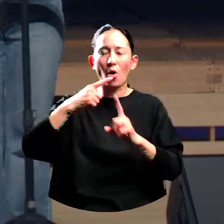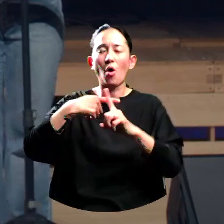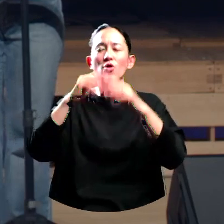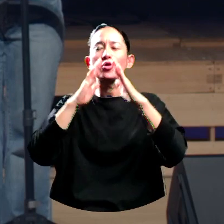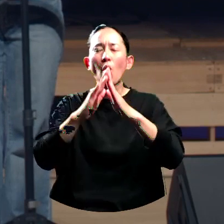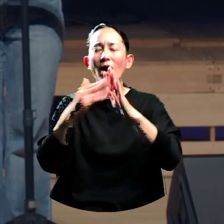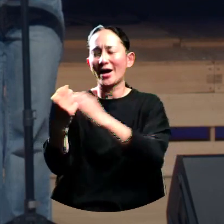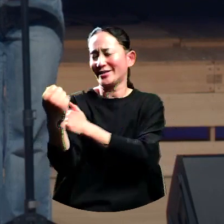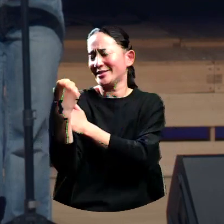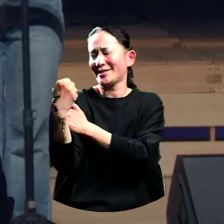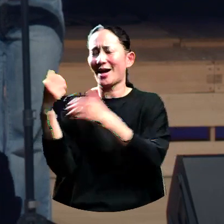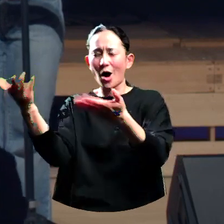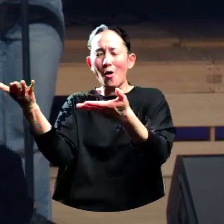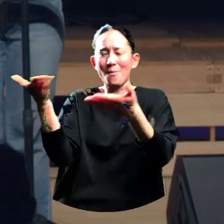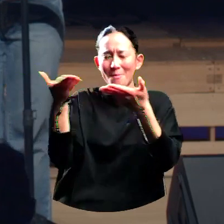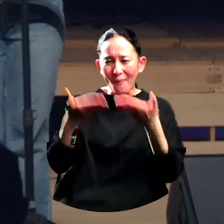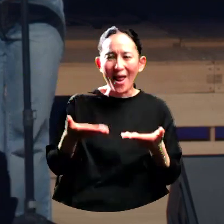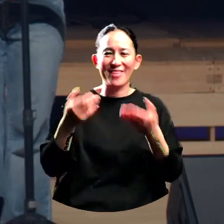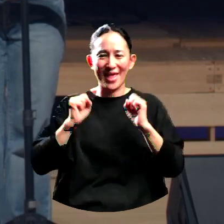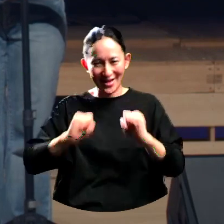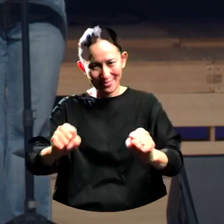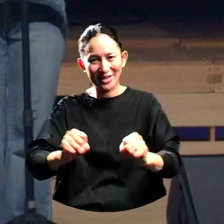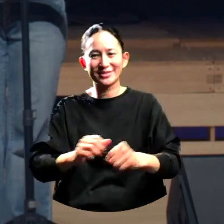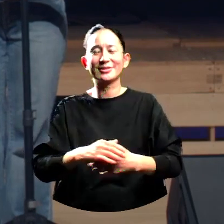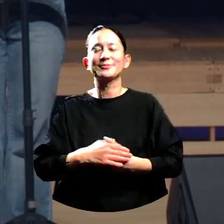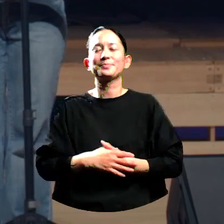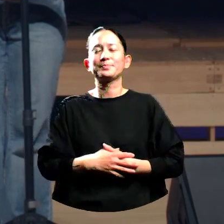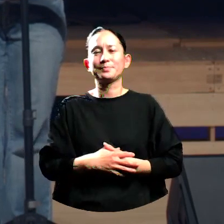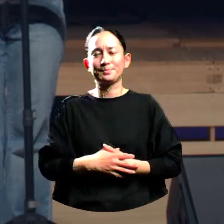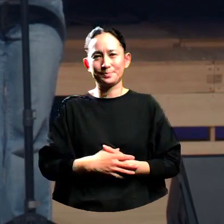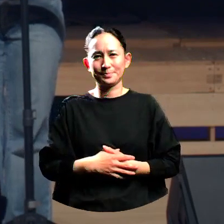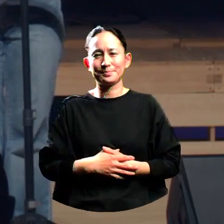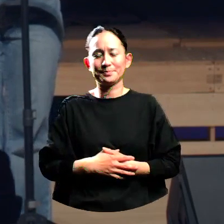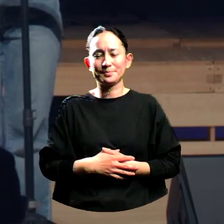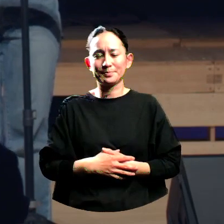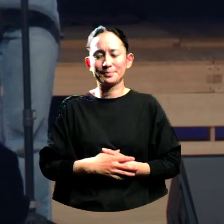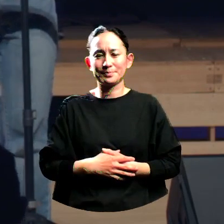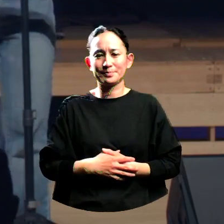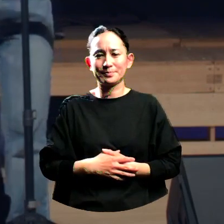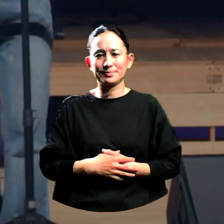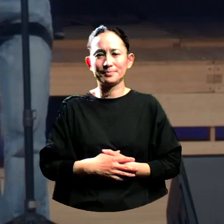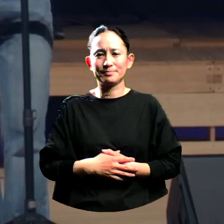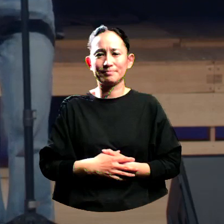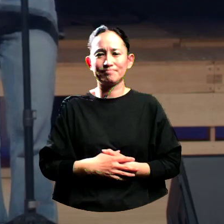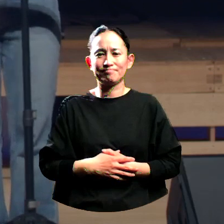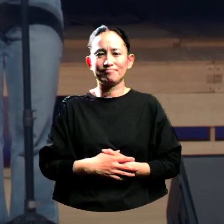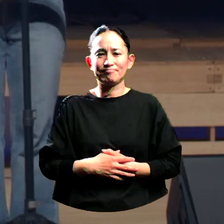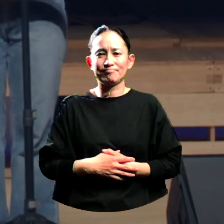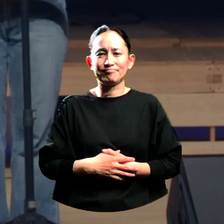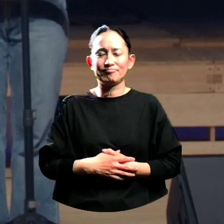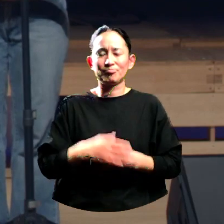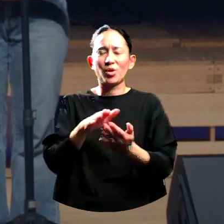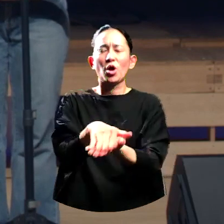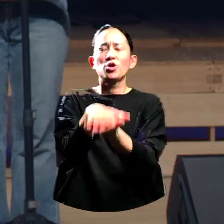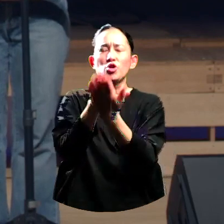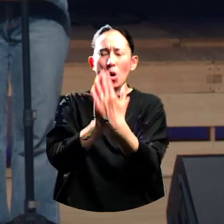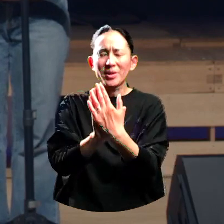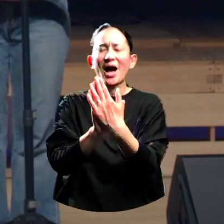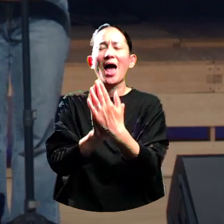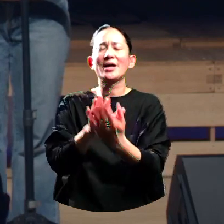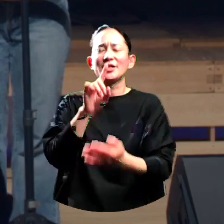And even now, churches around the world are still motivated by Jesus' resurrection. 蘇られた主